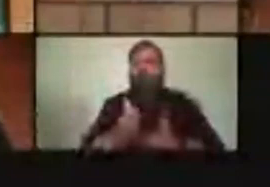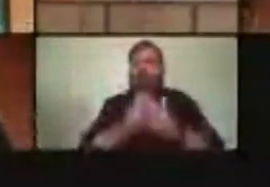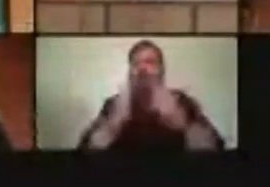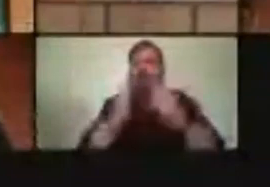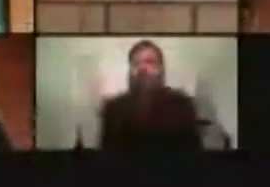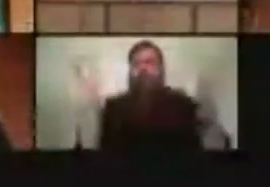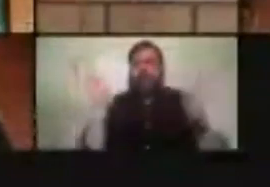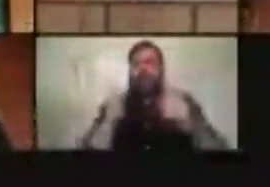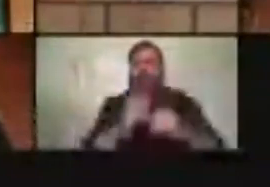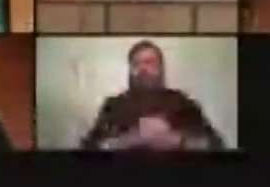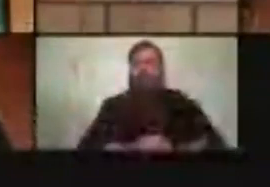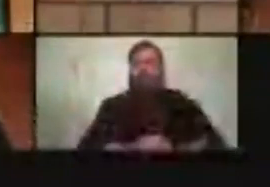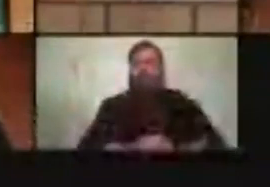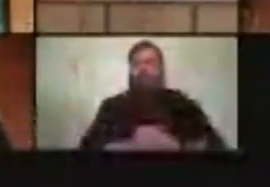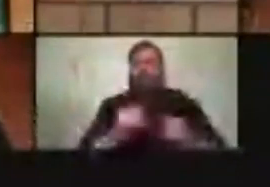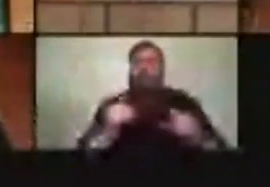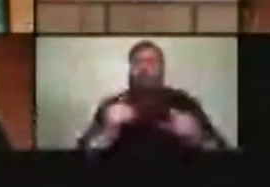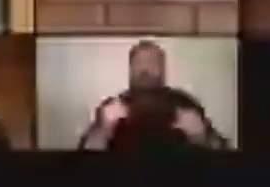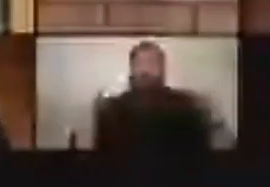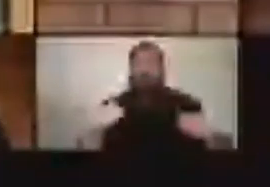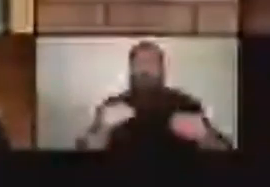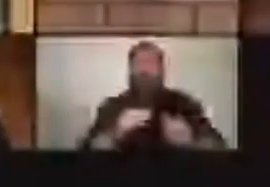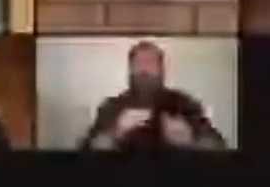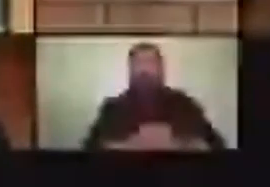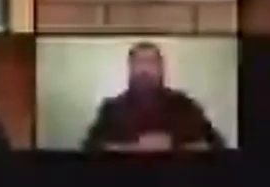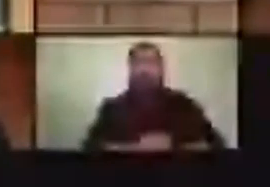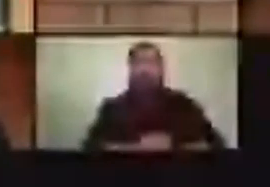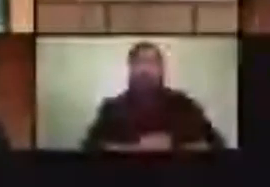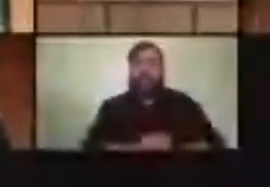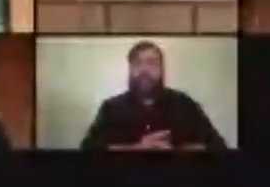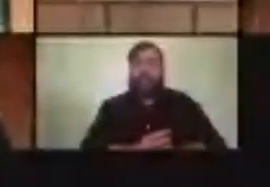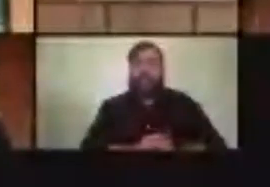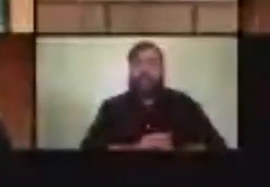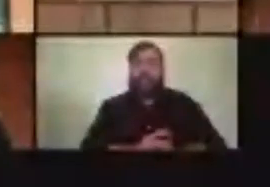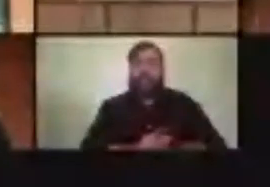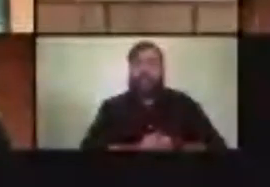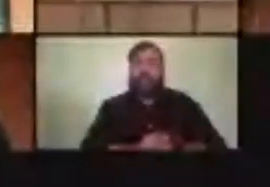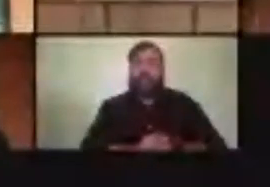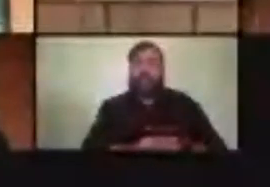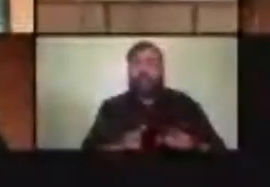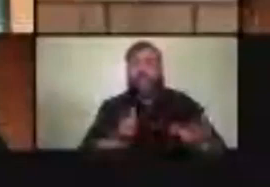hii jioni hii. Kwa sasa